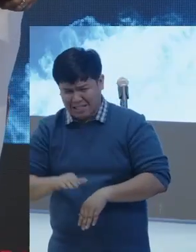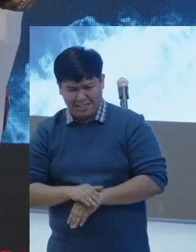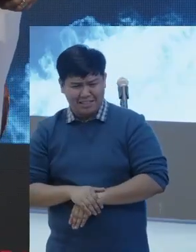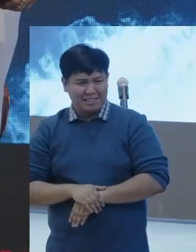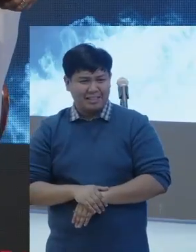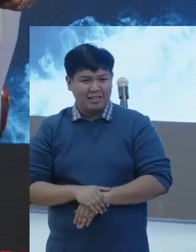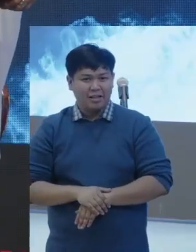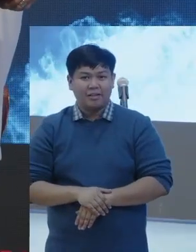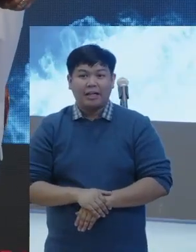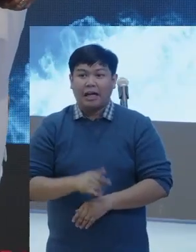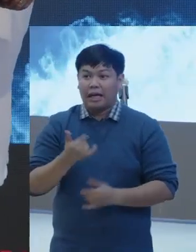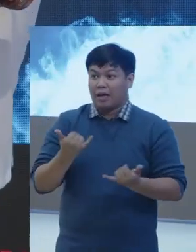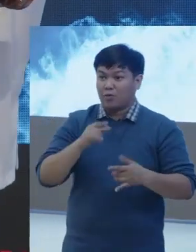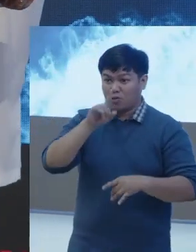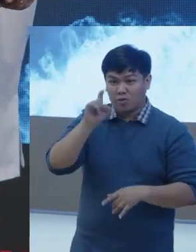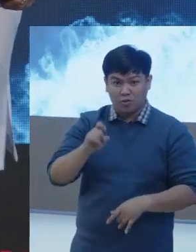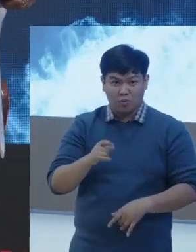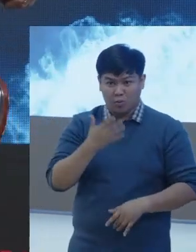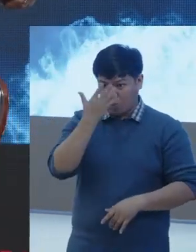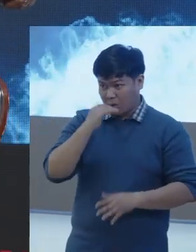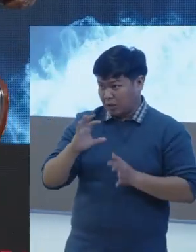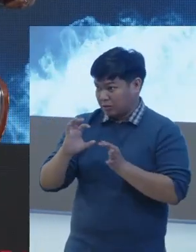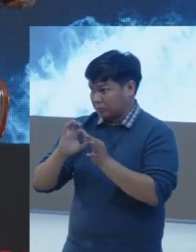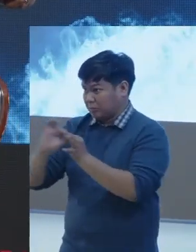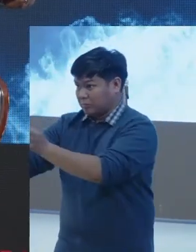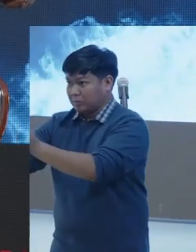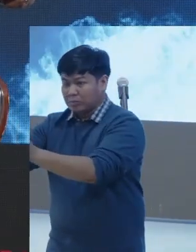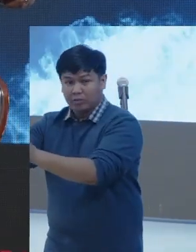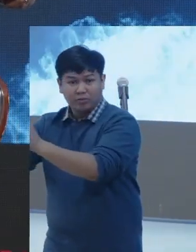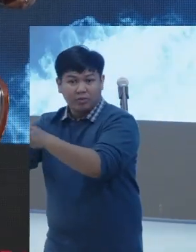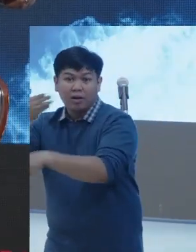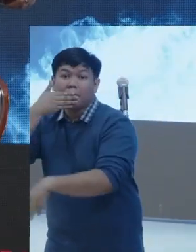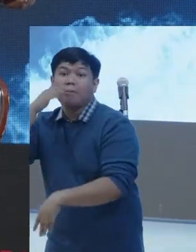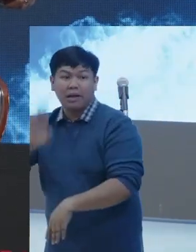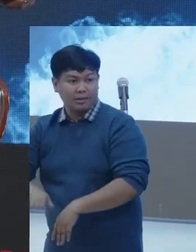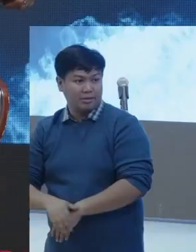kanila? No? Kung ganun sila kasama.